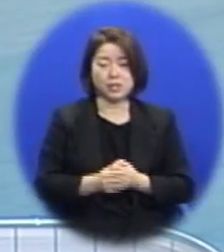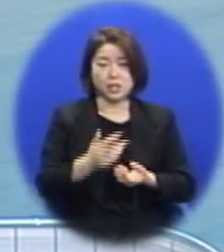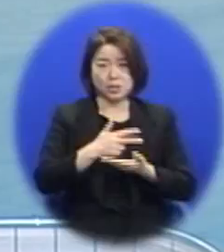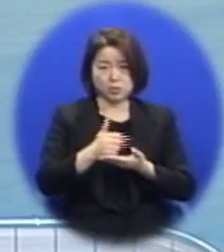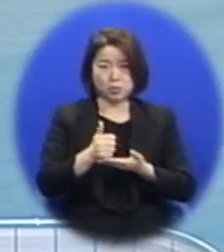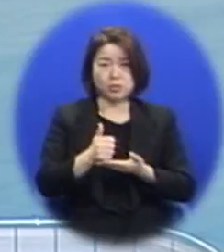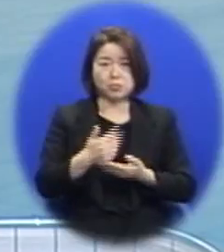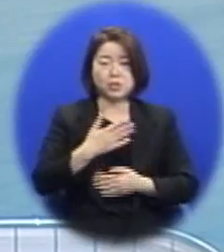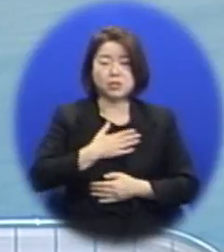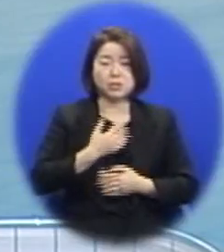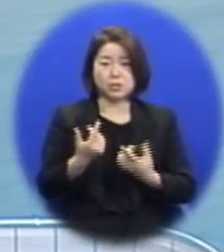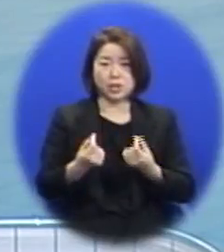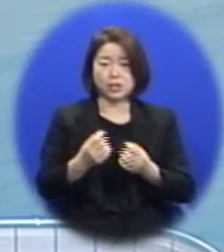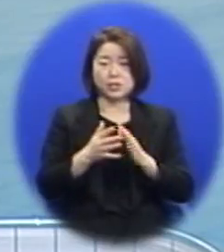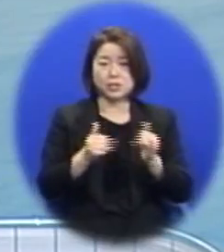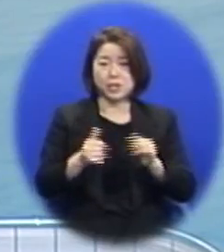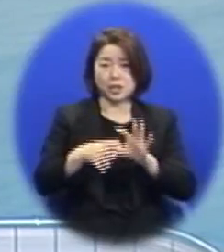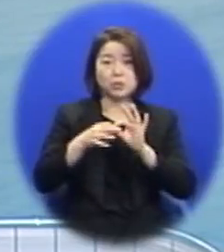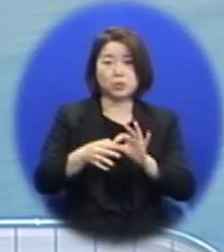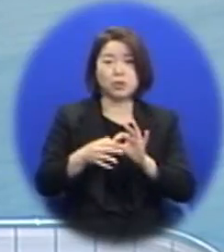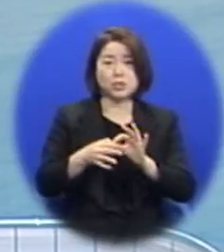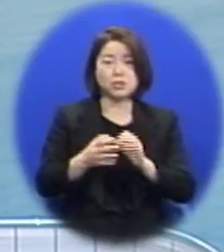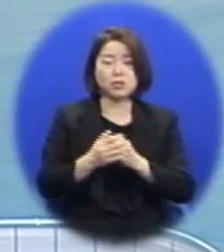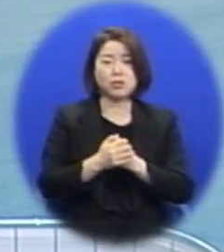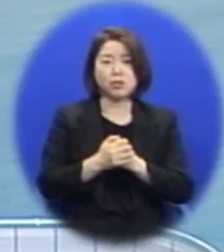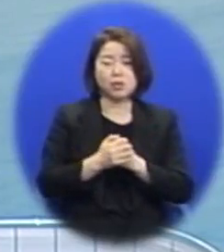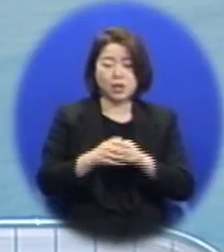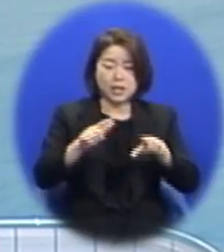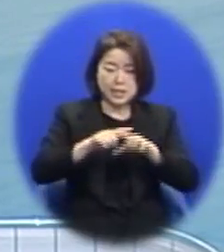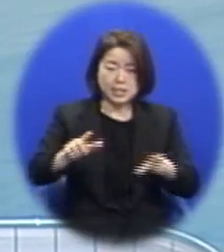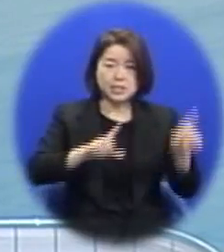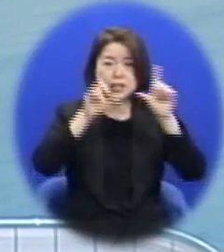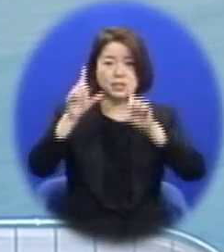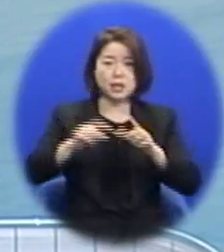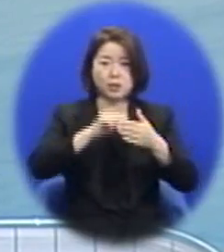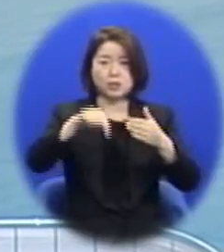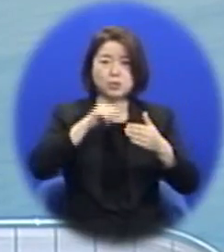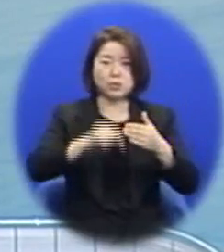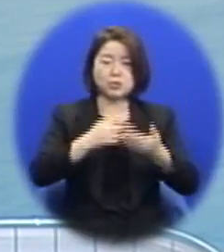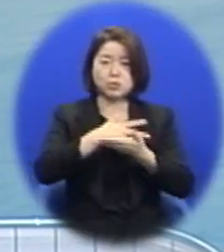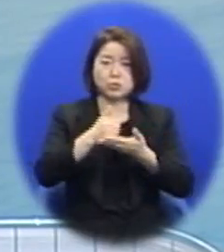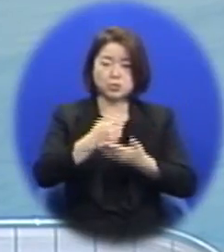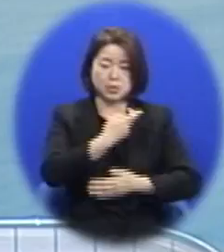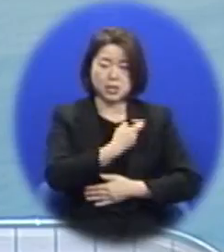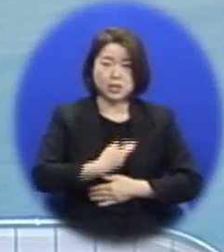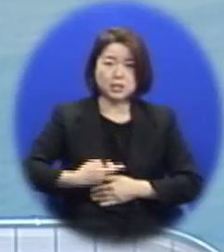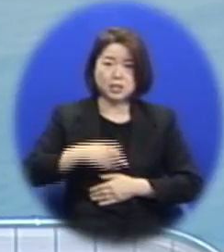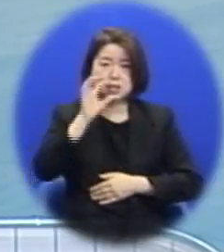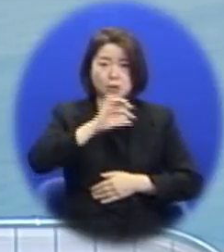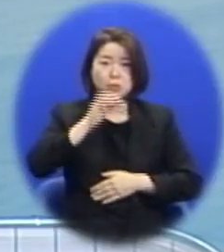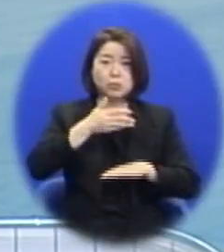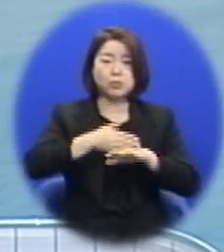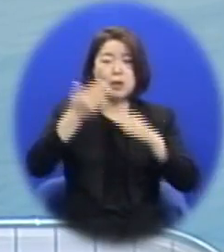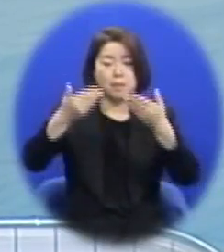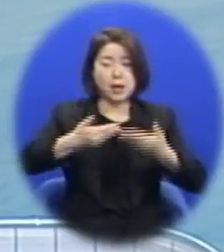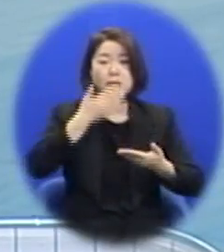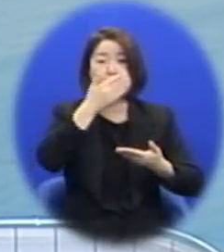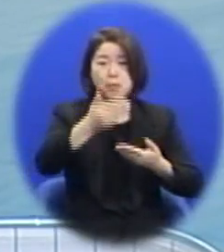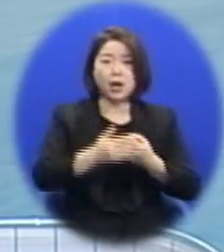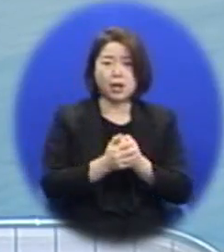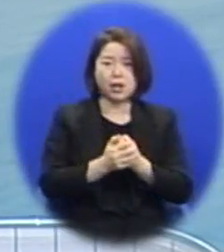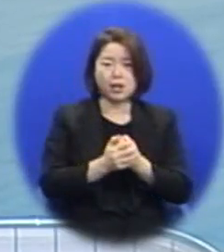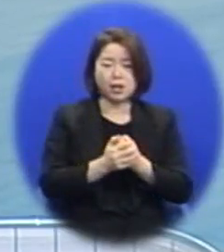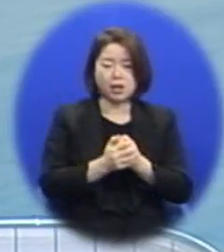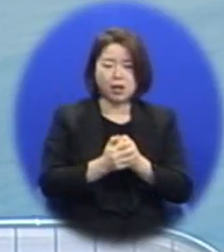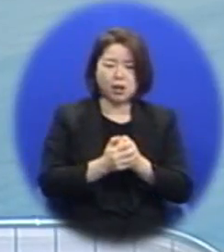주님은 저 같은 자를 통해서라도 일상생활 속에서 주님의 제자로 훈련받을 수 있다, 지지고